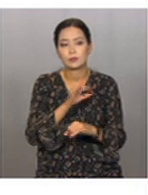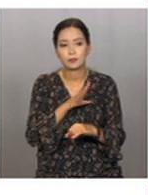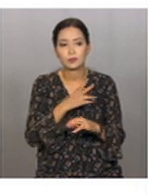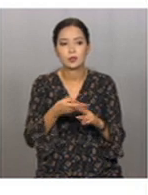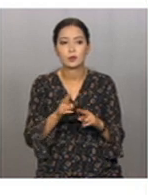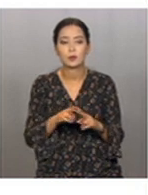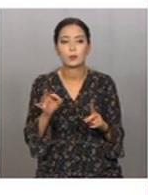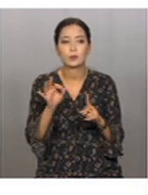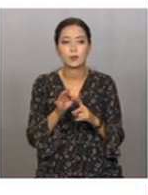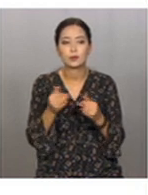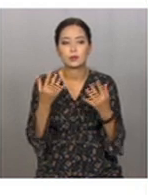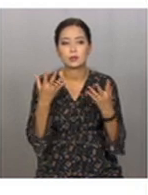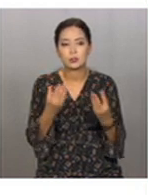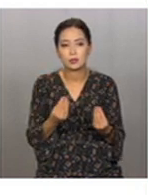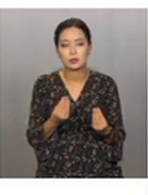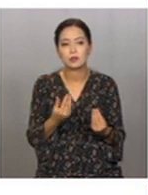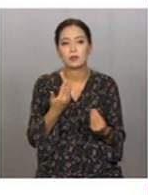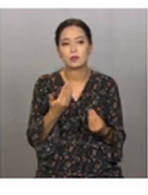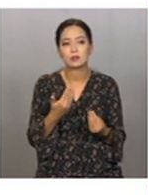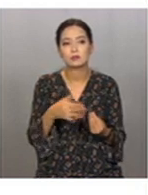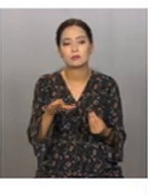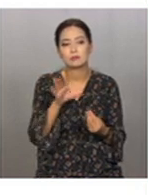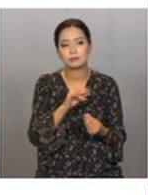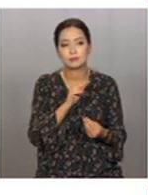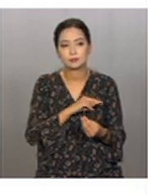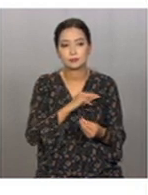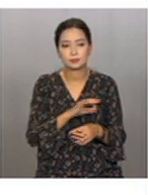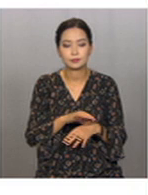мақсатпен Алашордадан делегациялар аттанды.